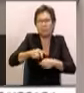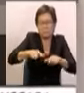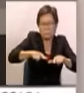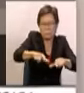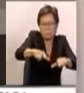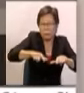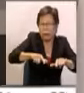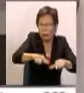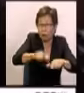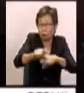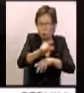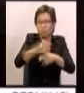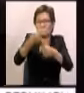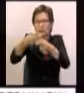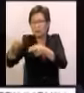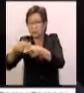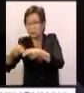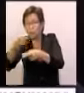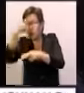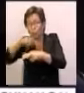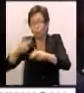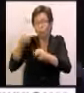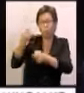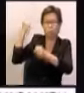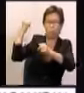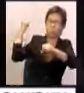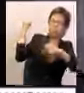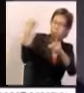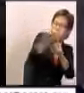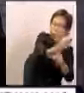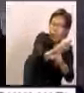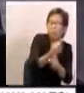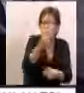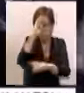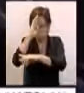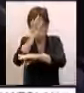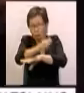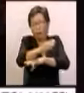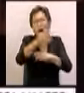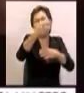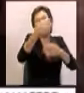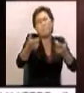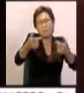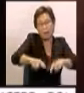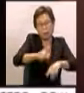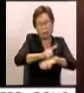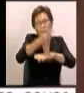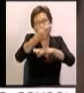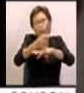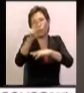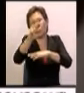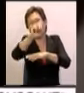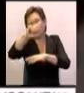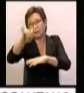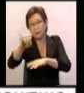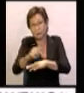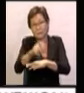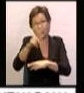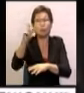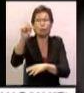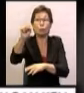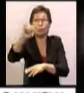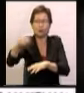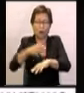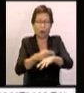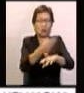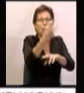digunakan sebagai senjata untuk menyerang. Pertuduhan itu didakwa dilakukan di kuil berkenaan di USJ 25 Subang Jaya antara 2